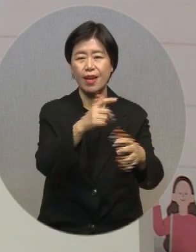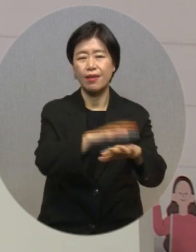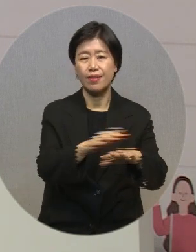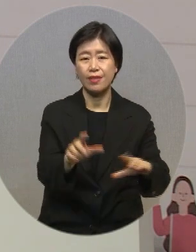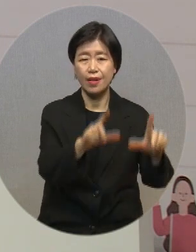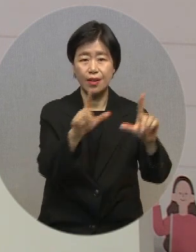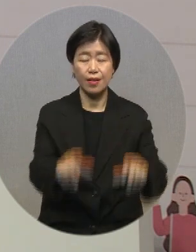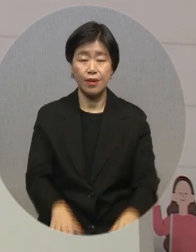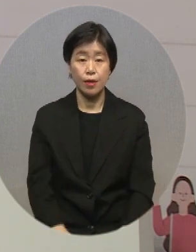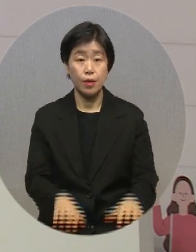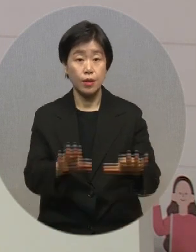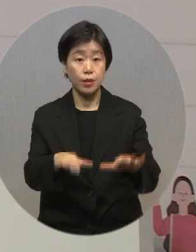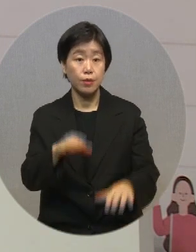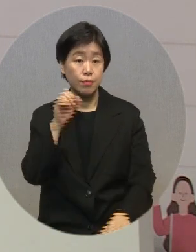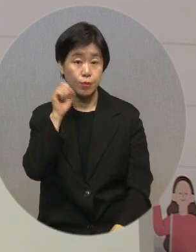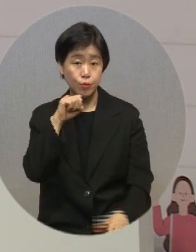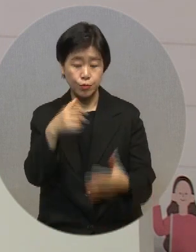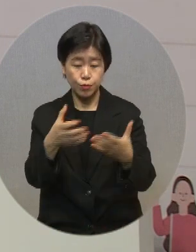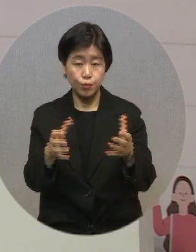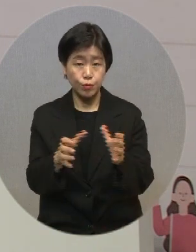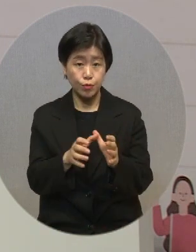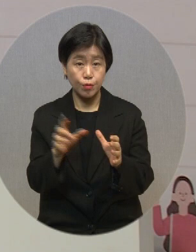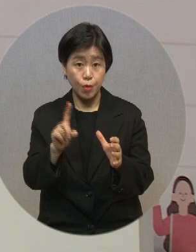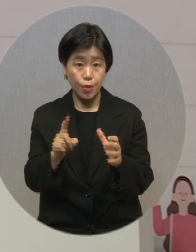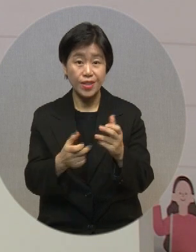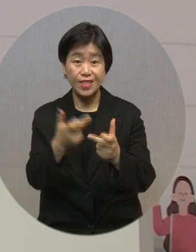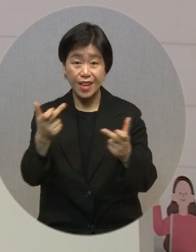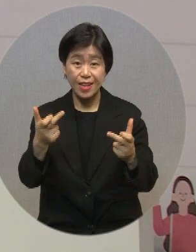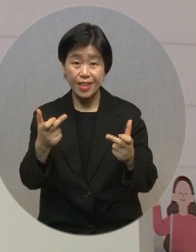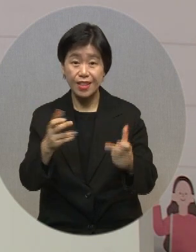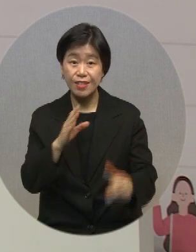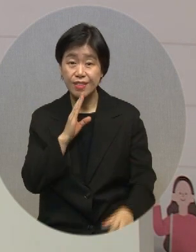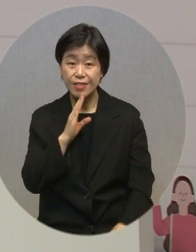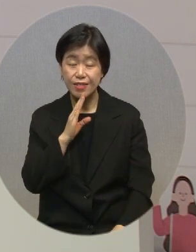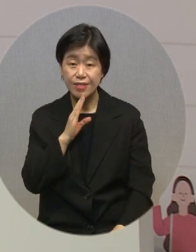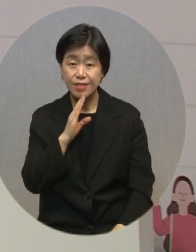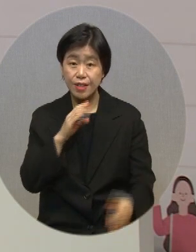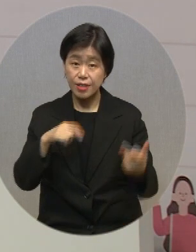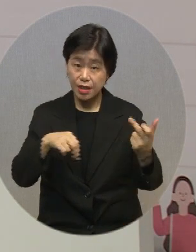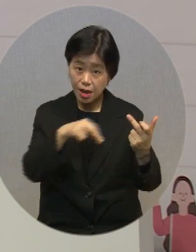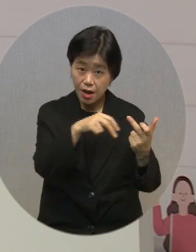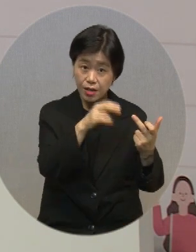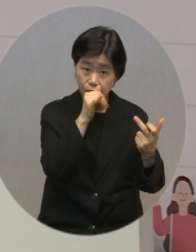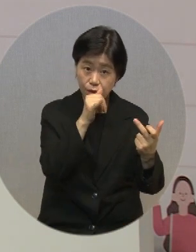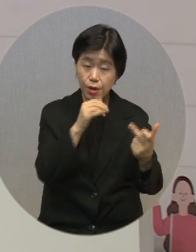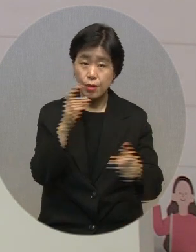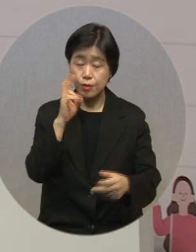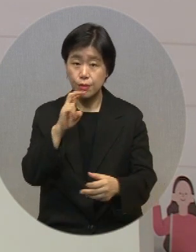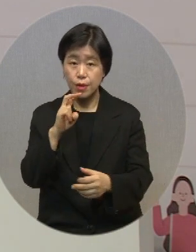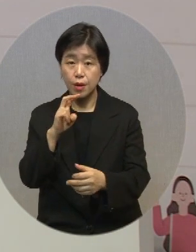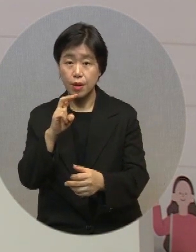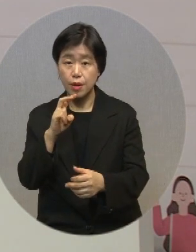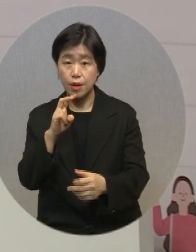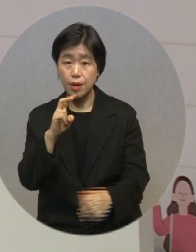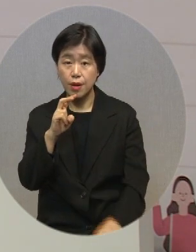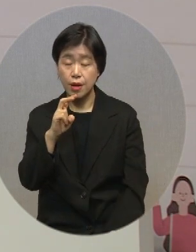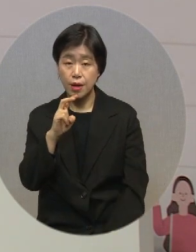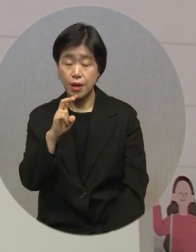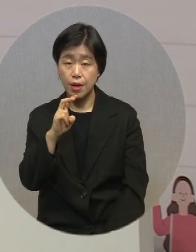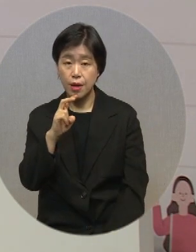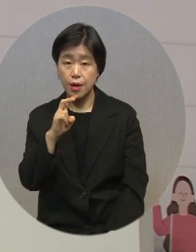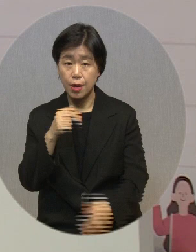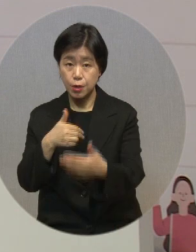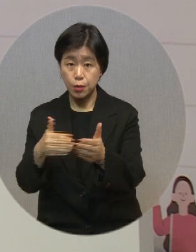산악회 활동하신다고 그러셨는데. 노래교실, 네네. 노래교실도 하시고. 노래교실도 예. 나가고요.